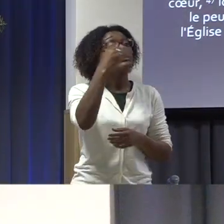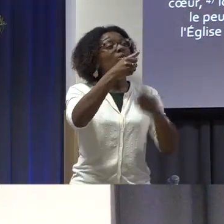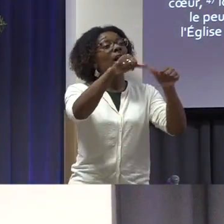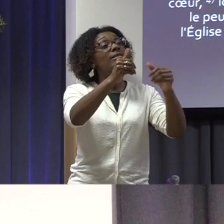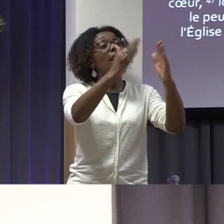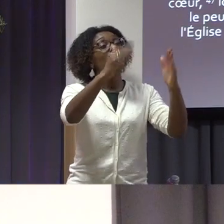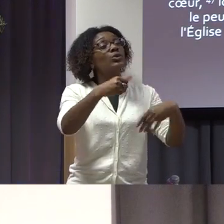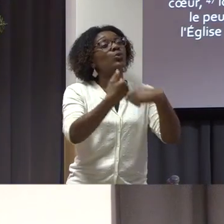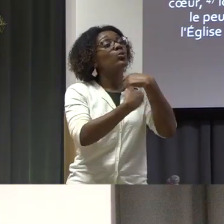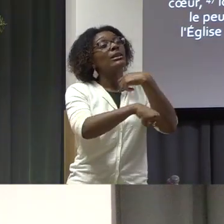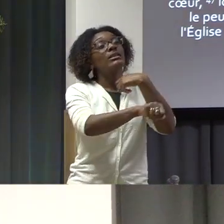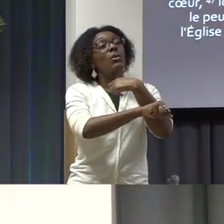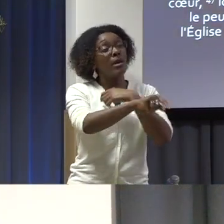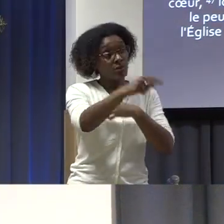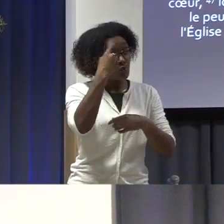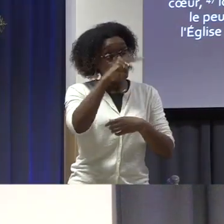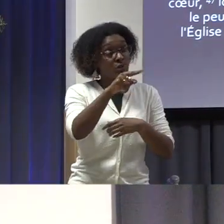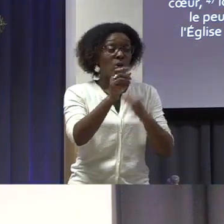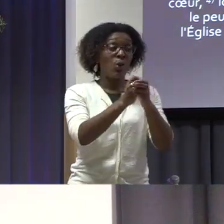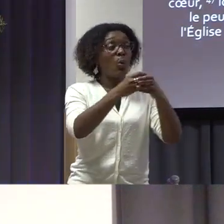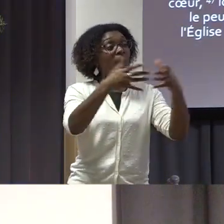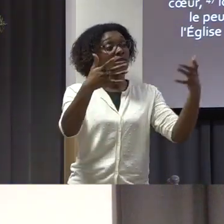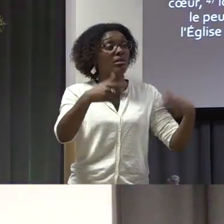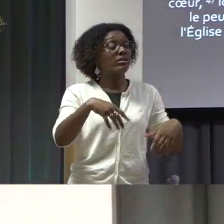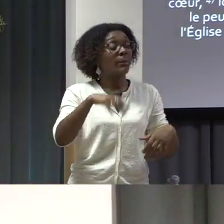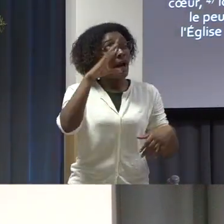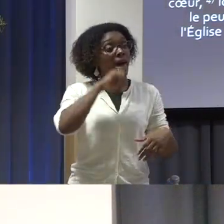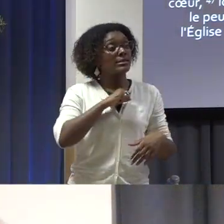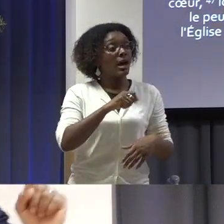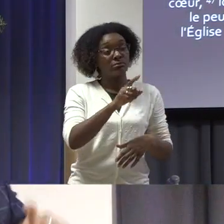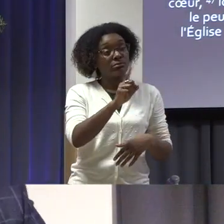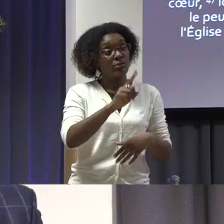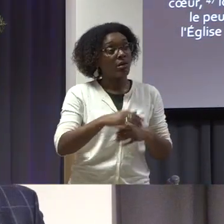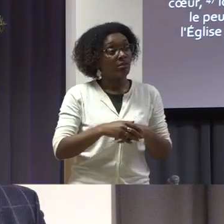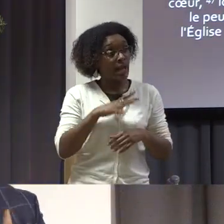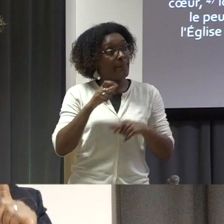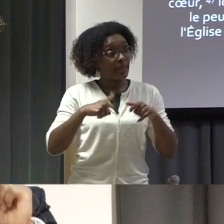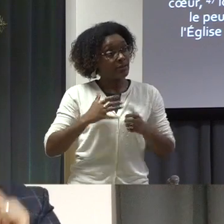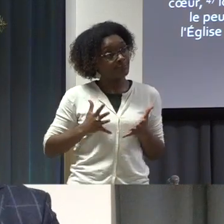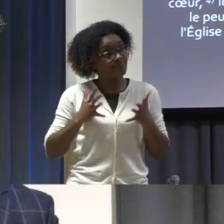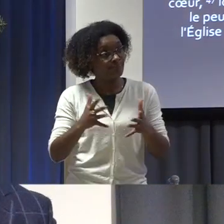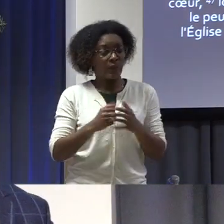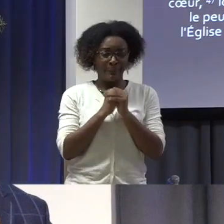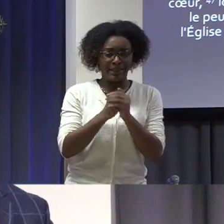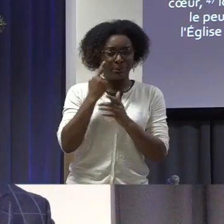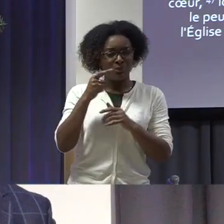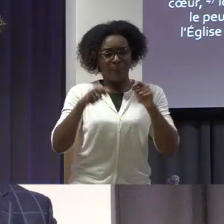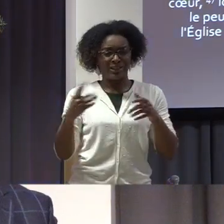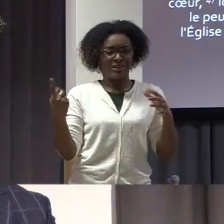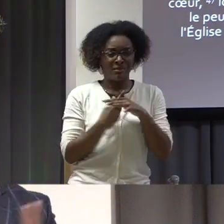semaine et croire qu'une croissance est accidentelle détrompez vous il y en a qui paient le prix il y en a qui prient pour cela